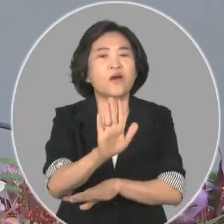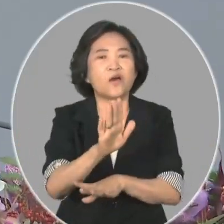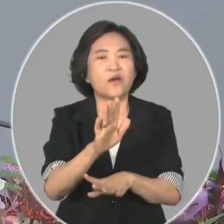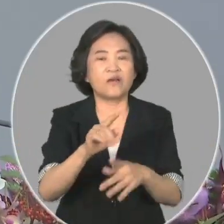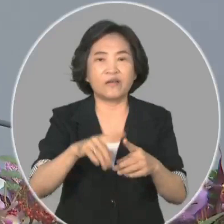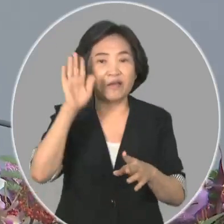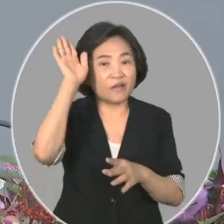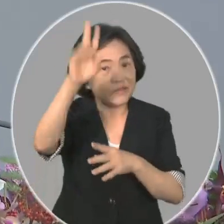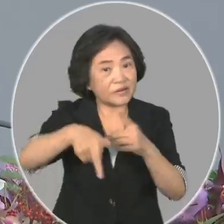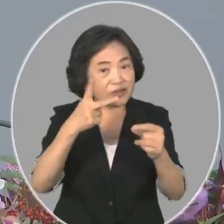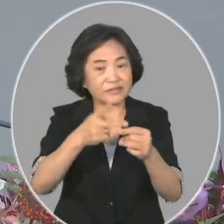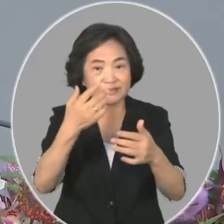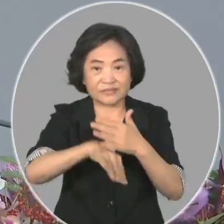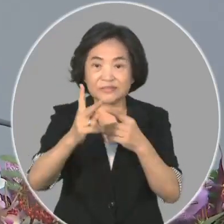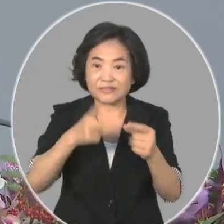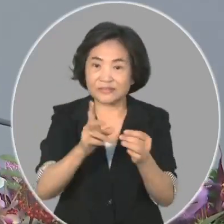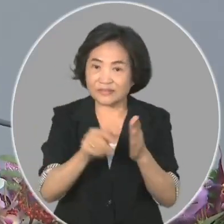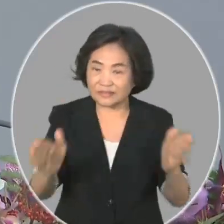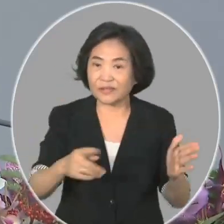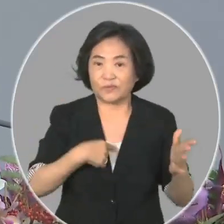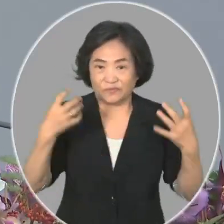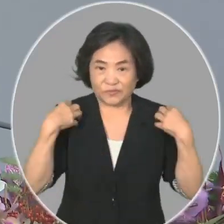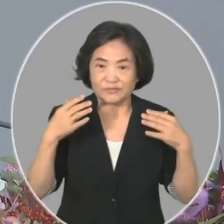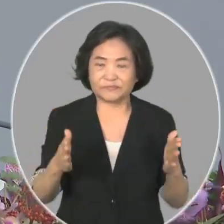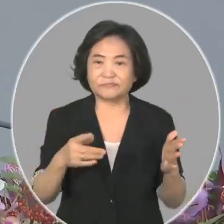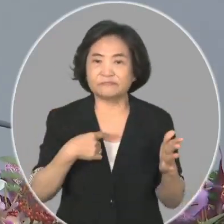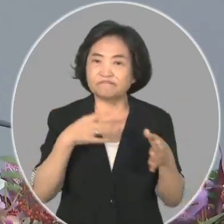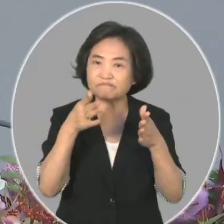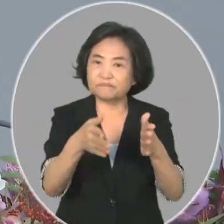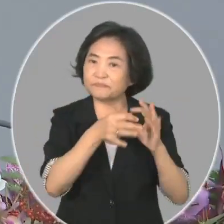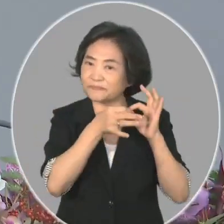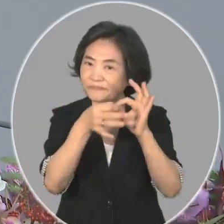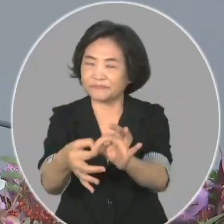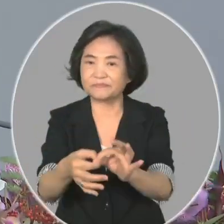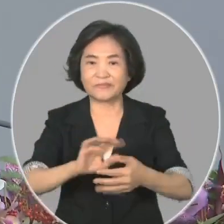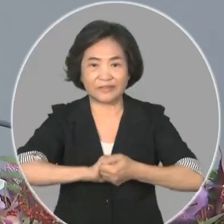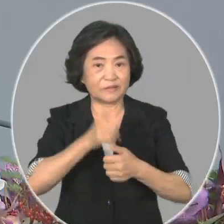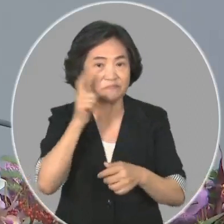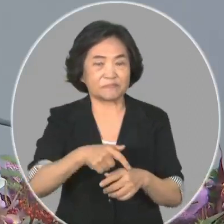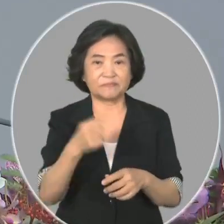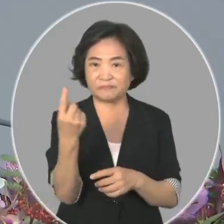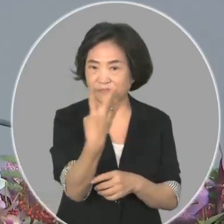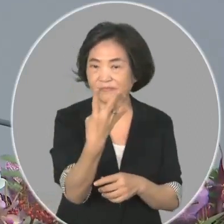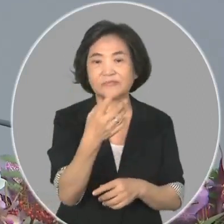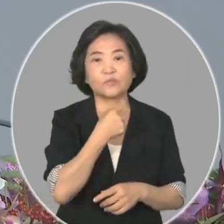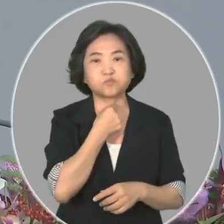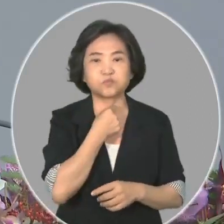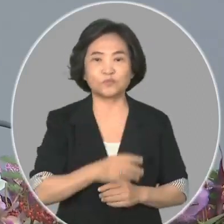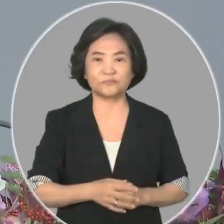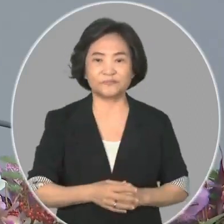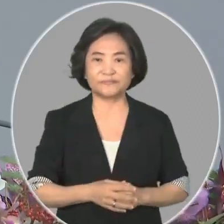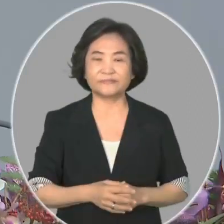未来的两年，在我的任期的最后，我们不仅要持续站稳四个坚持的立